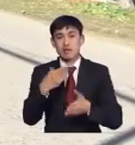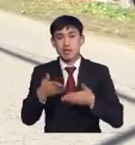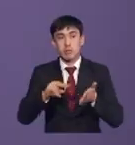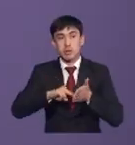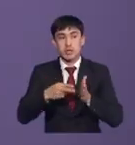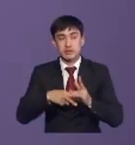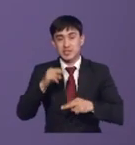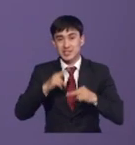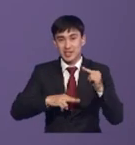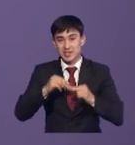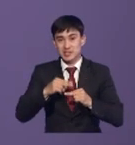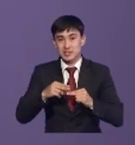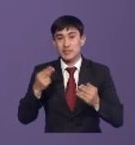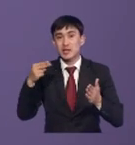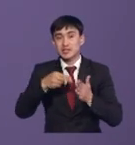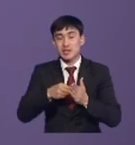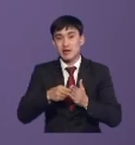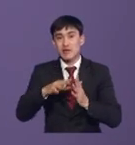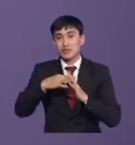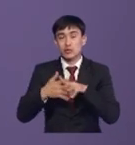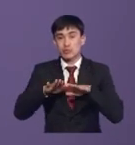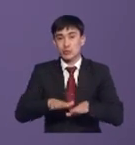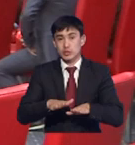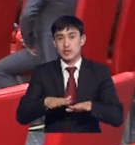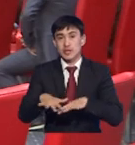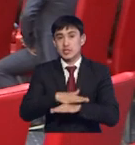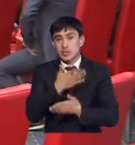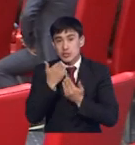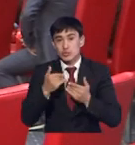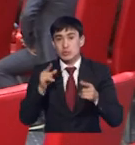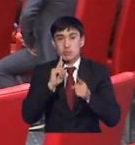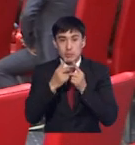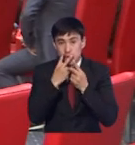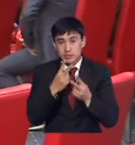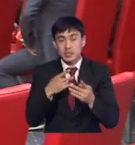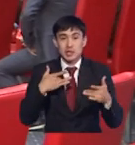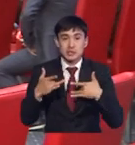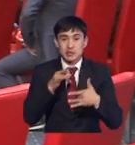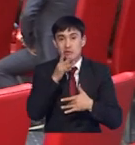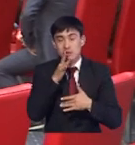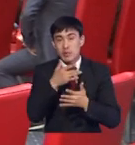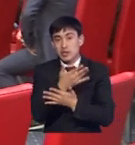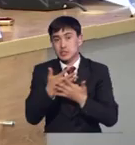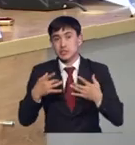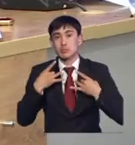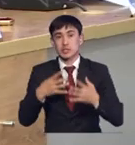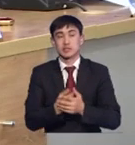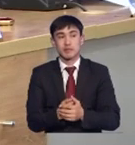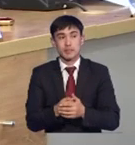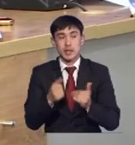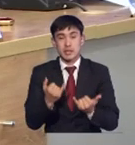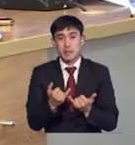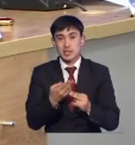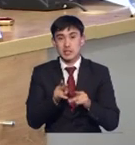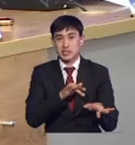планируется строительство сцены в населенном пункте жителям негде собраться и посмотреть концерты во время различных праздников Теперь